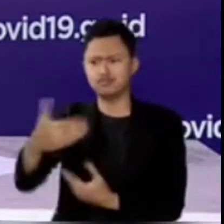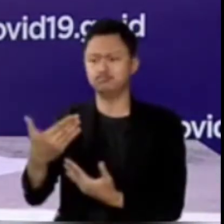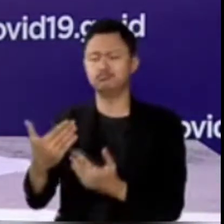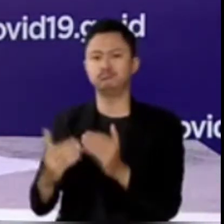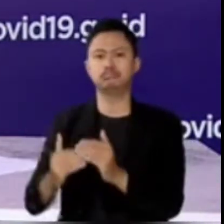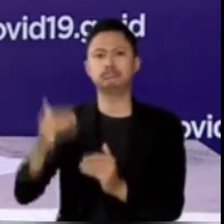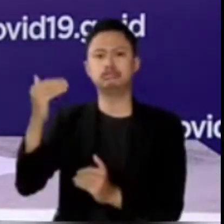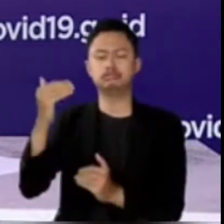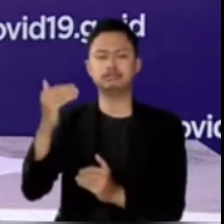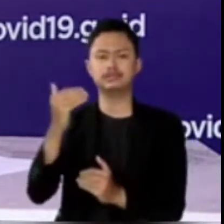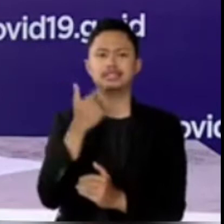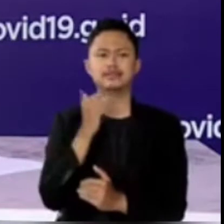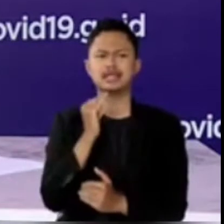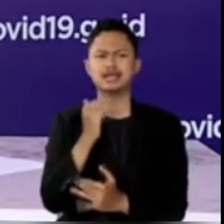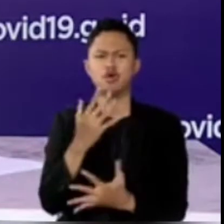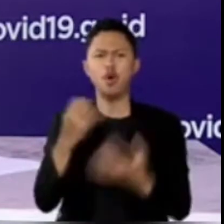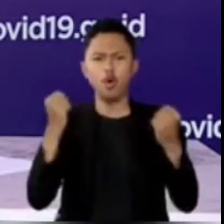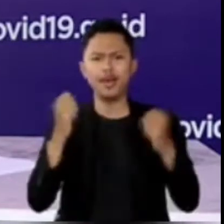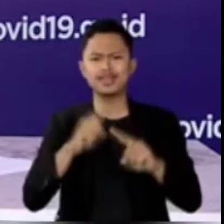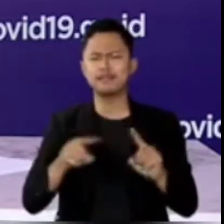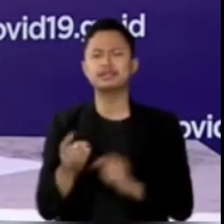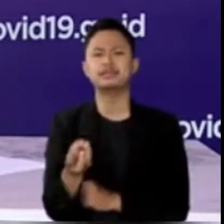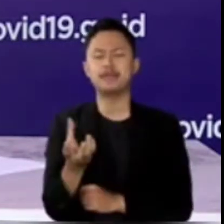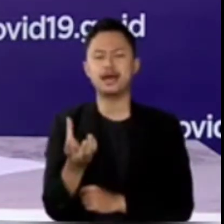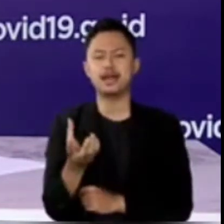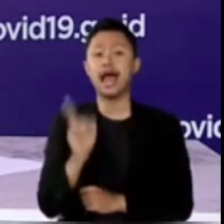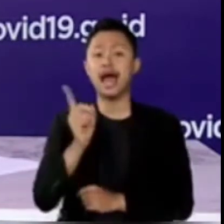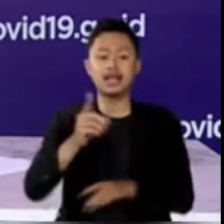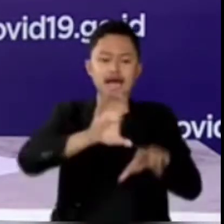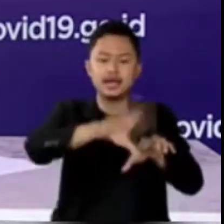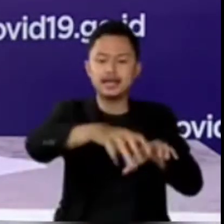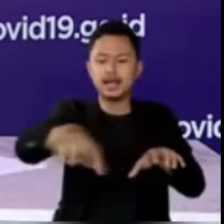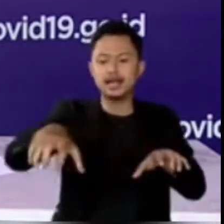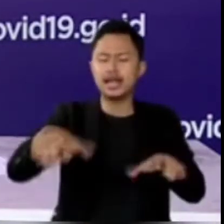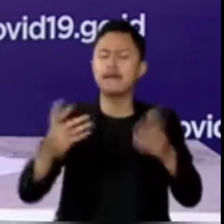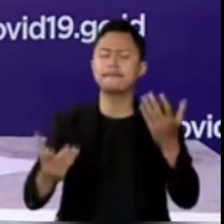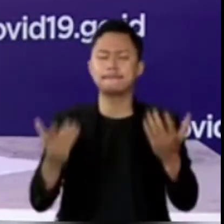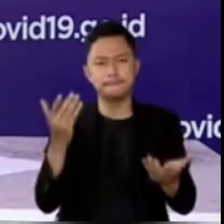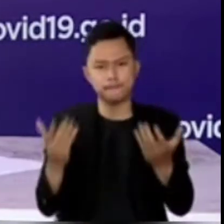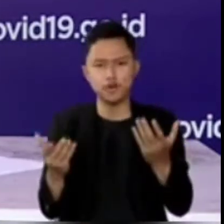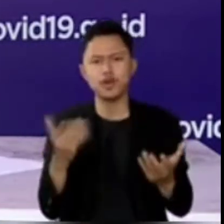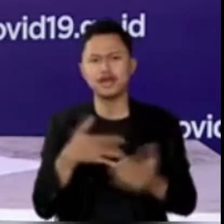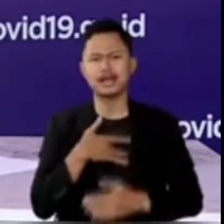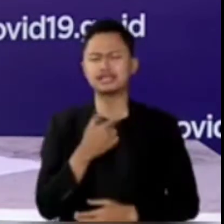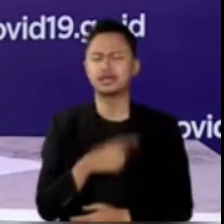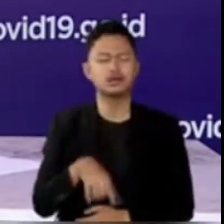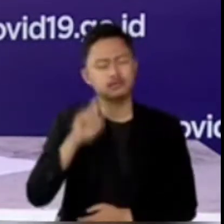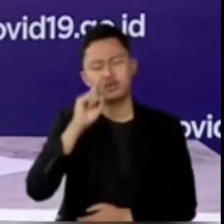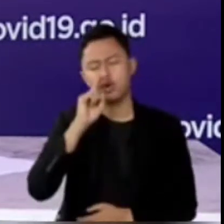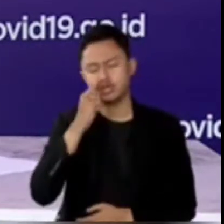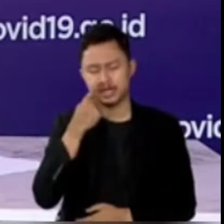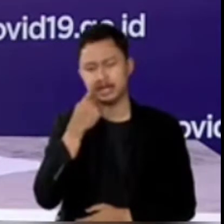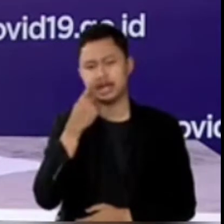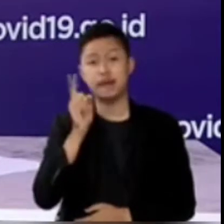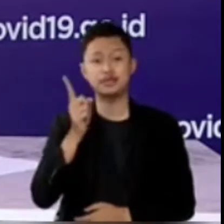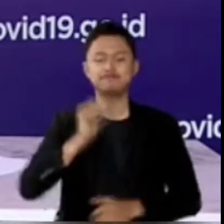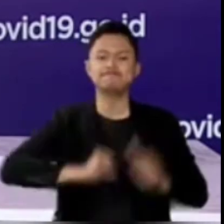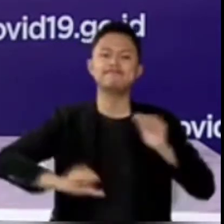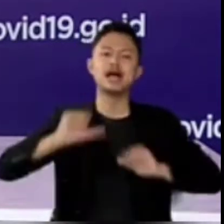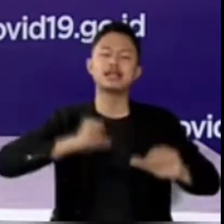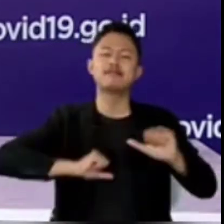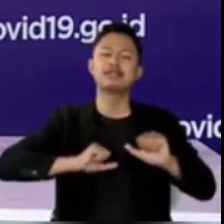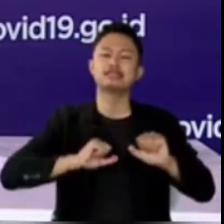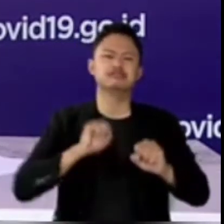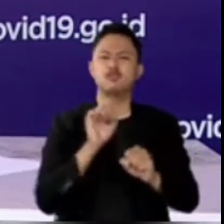meningkatkan penanganan COVID-19 di daerah masing-masing. Wiku mengingatkan agar para kepala daerah dan pemangku